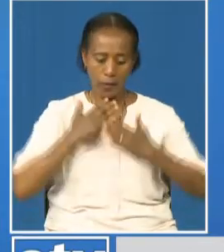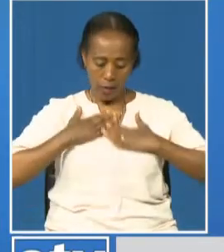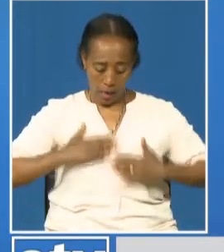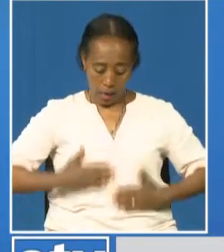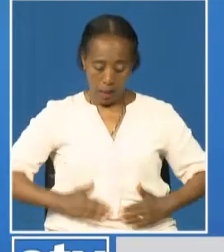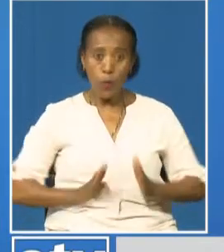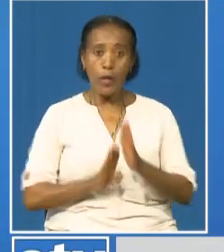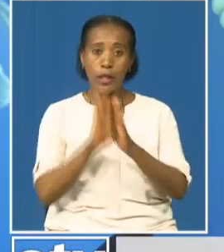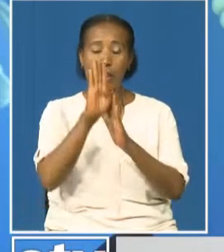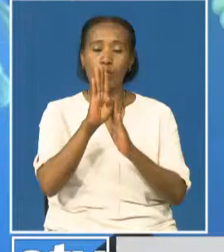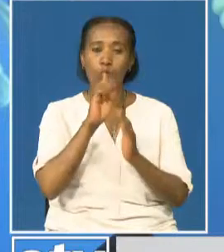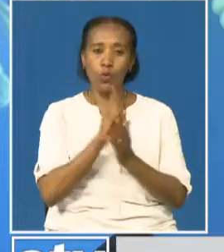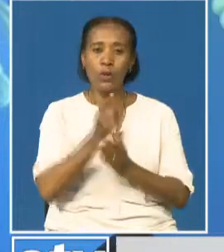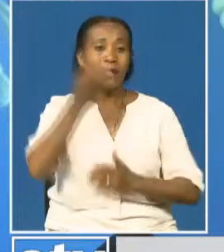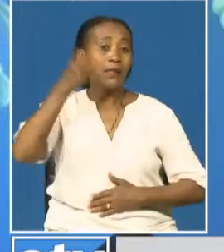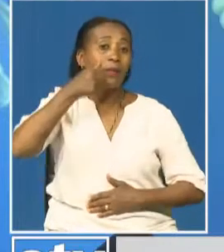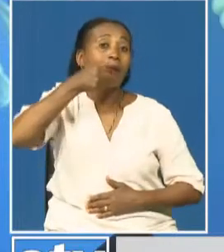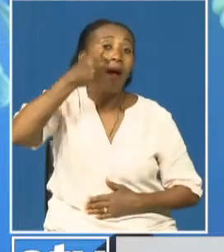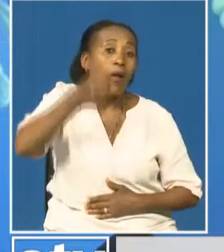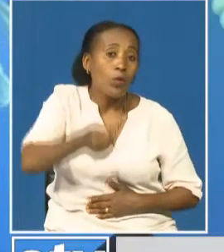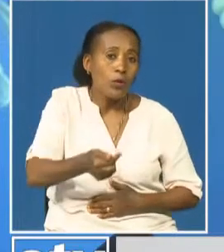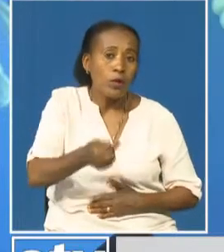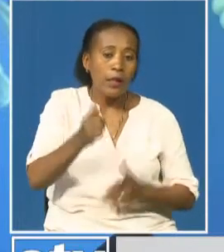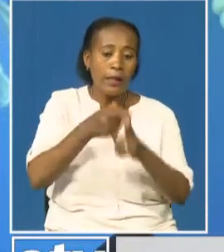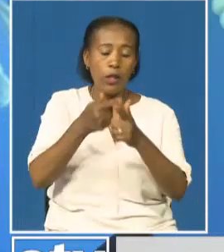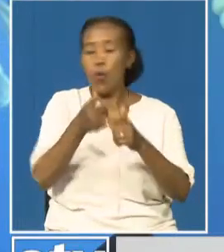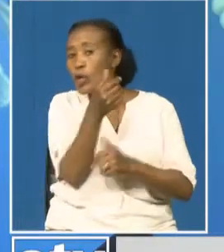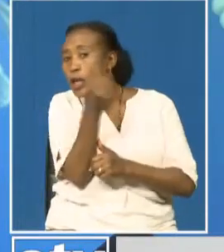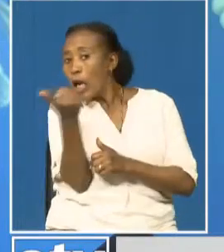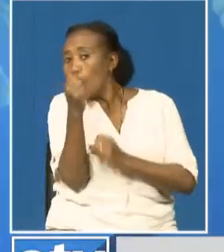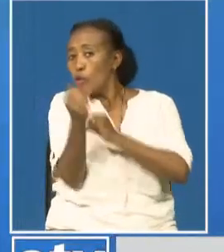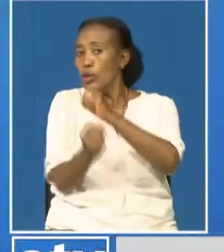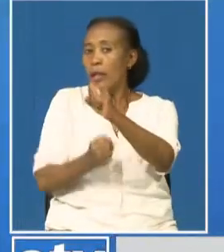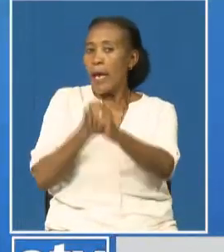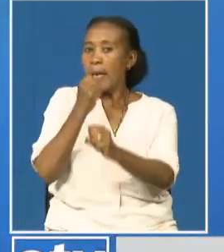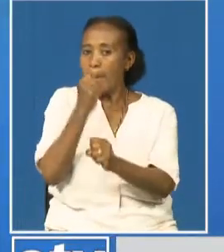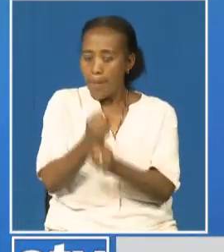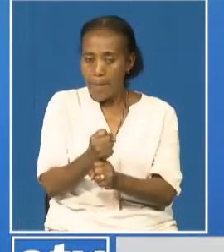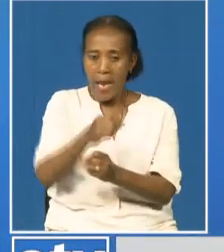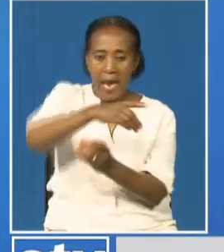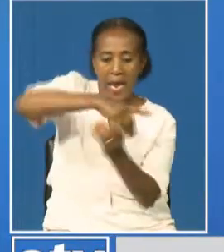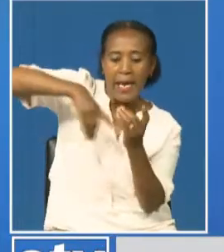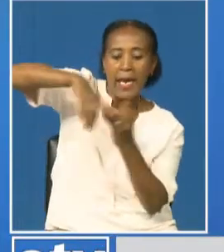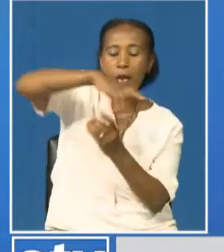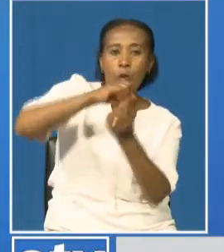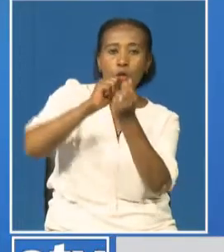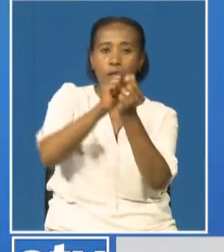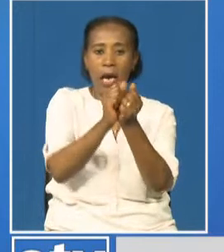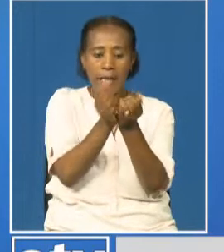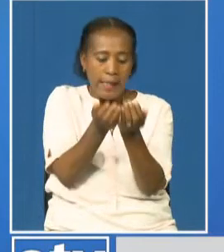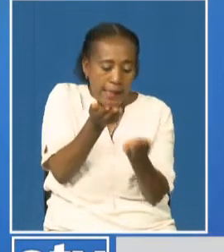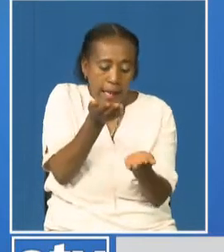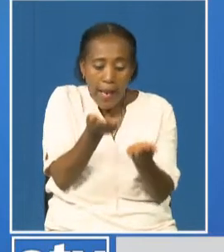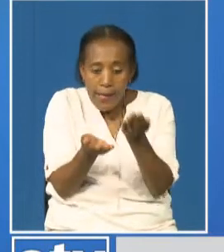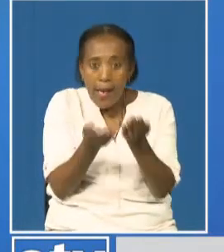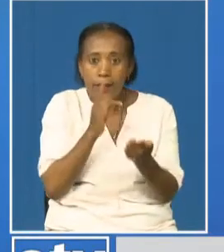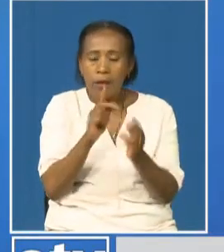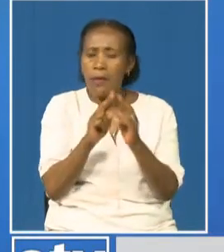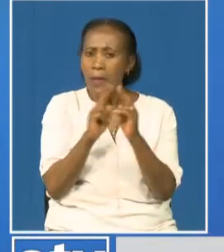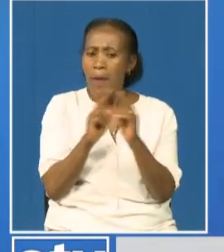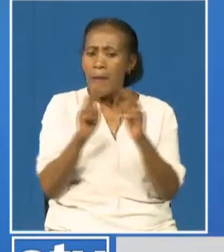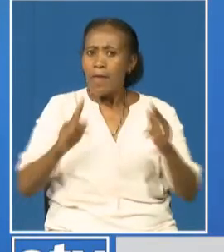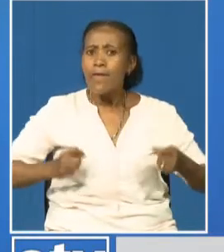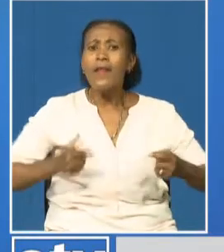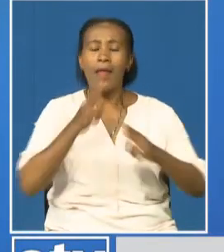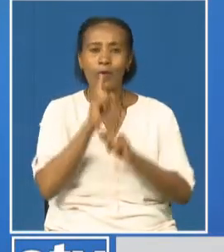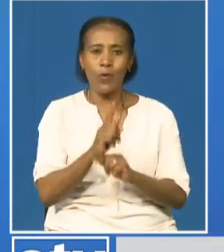አካላዊ እድገቱም ቅድም እንዳልኩት እንዲያውም ከሌሎች የእድሜ ክልሎች ጋር ሲነጻጸር እጅግ በጣም